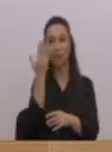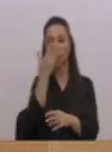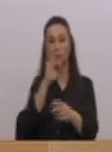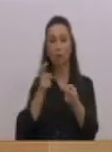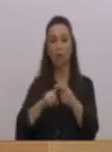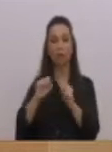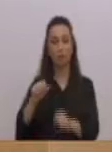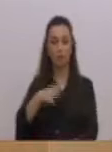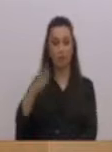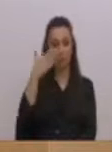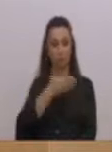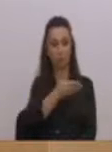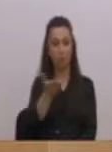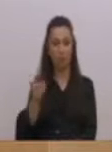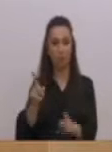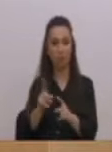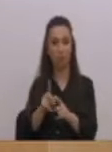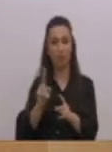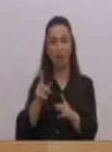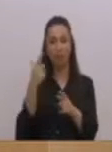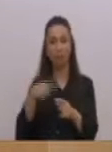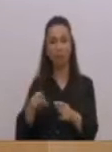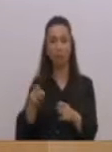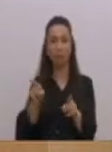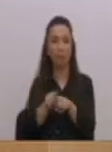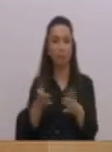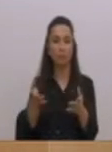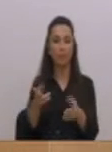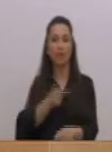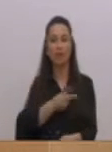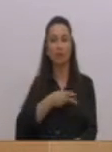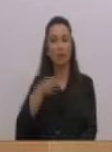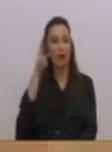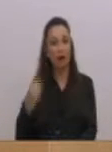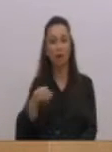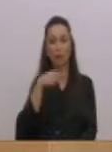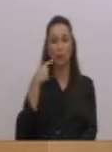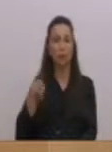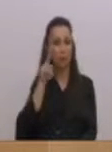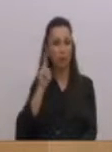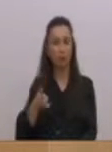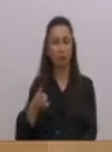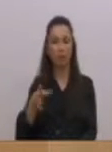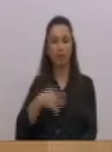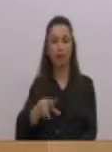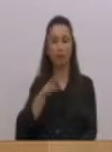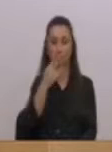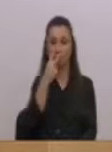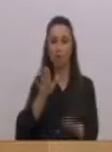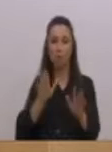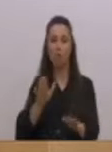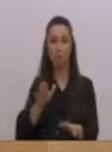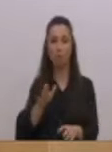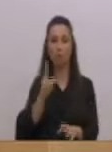დაიცავით საქართველოს მოქალაქეების ყველაზე წაქცეული ინგლისურიც რო არ იცის, რუსულიც კი რო არ იცის, აი ქართულად რო უყურებს და აი